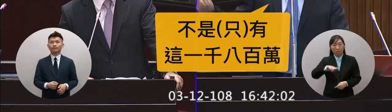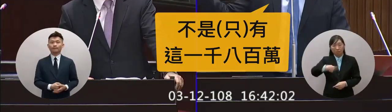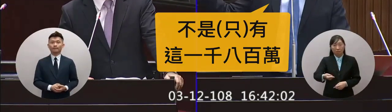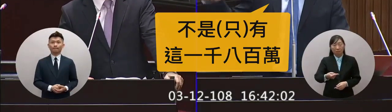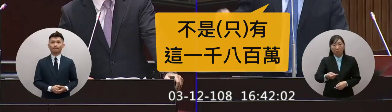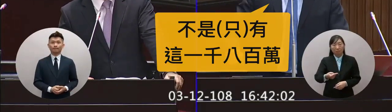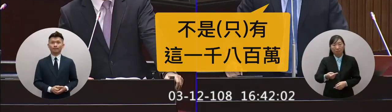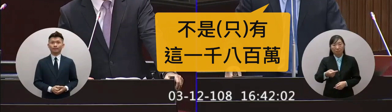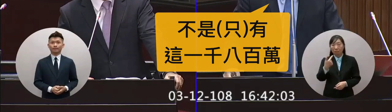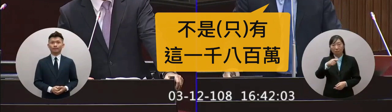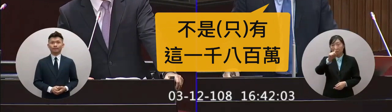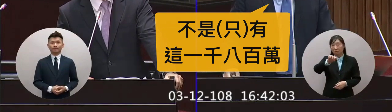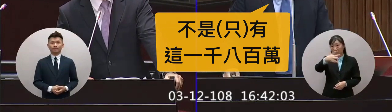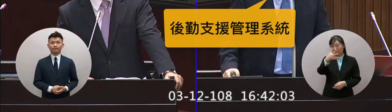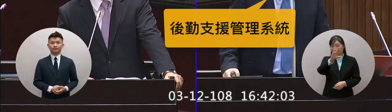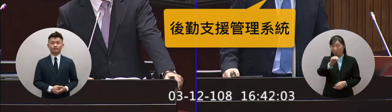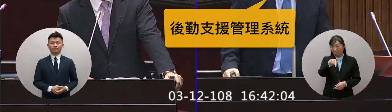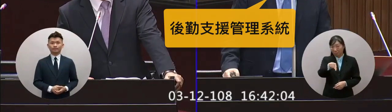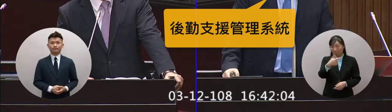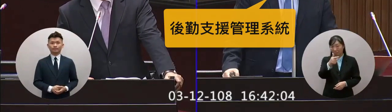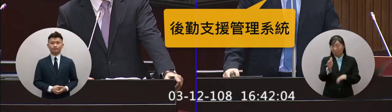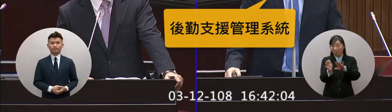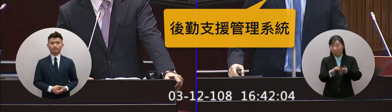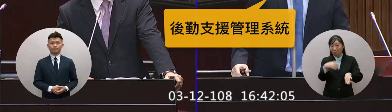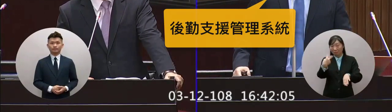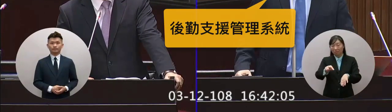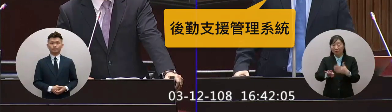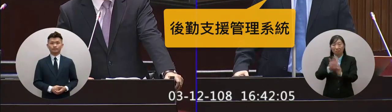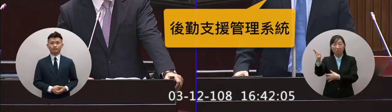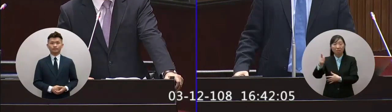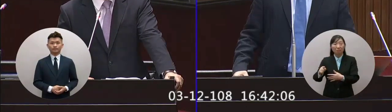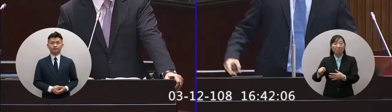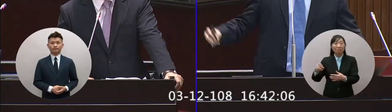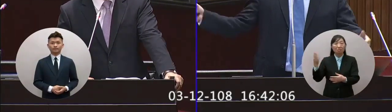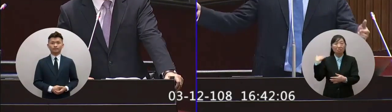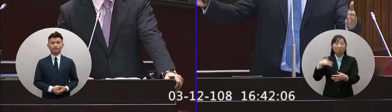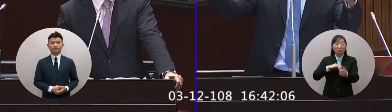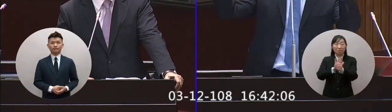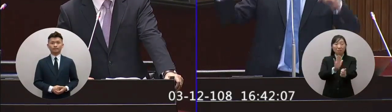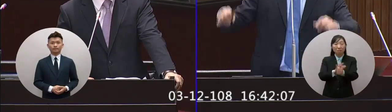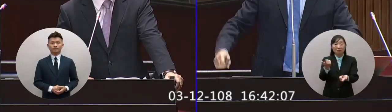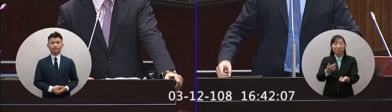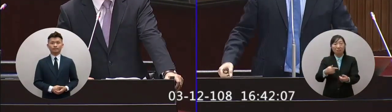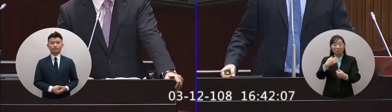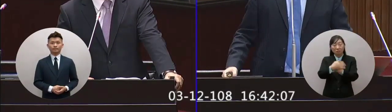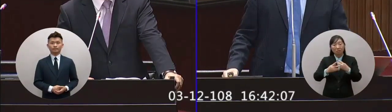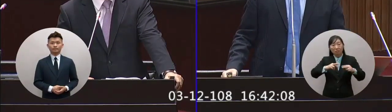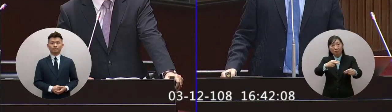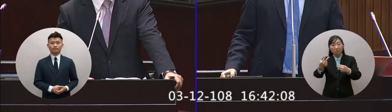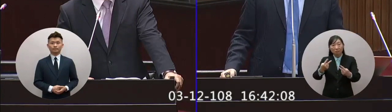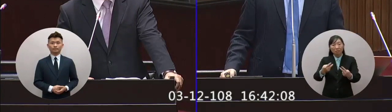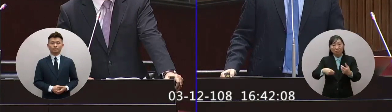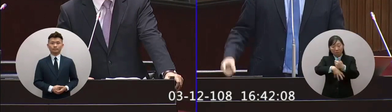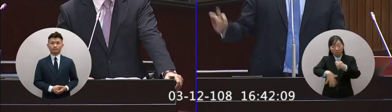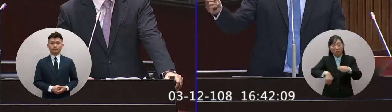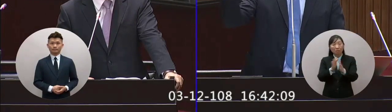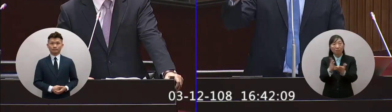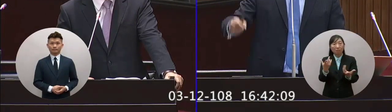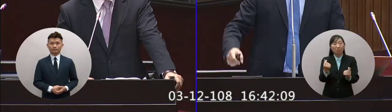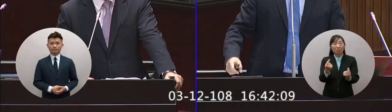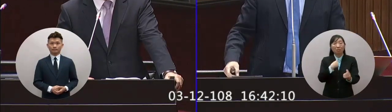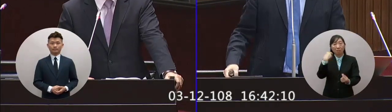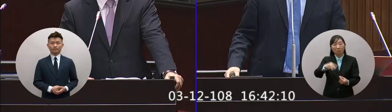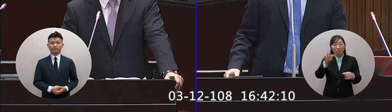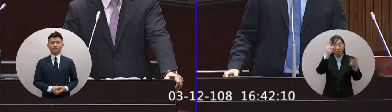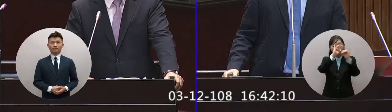来不是还有这1800万后勤资源管理系统？为什么整个维修状况搞得乱七八糟的？最起码